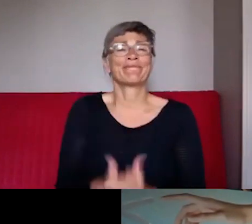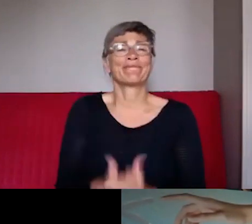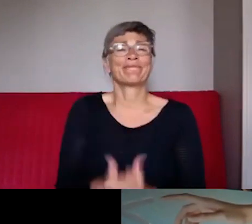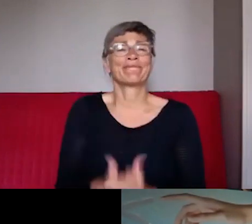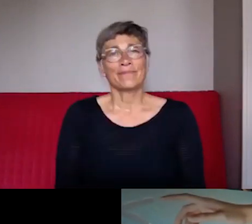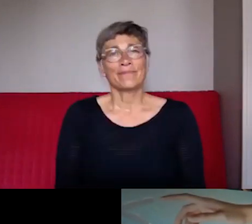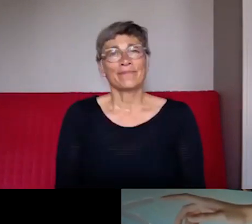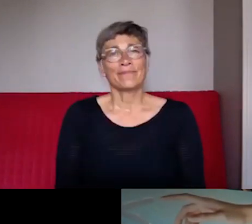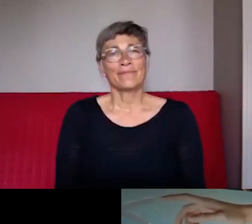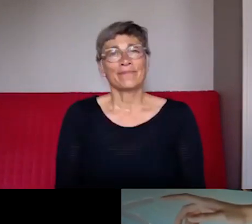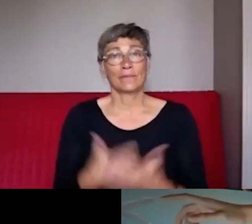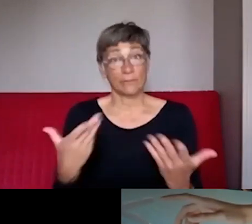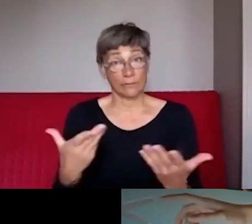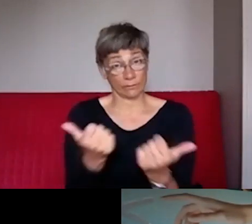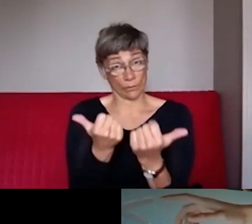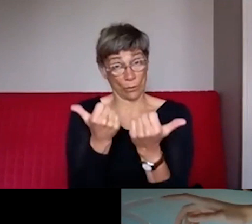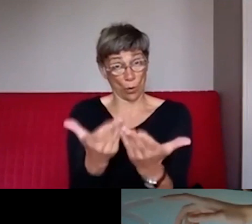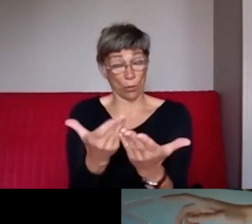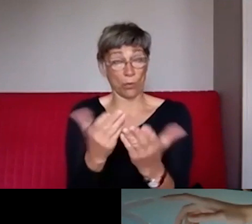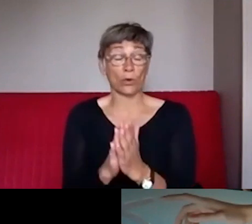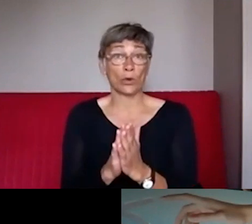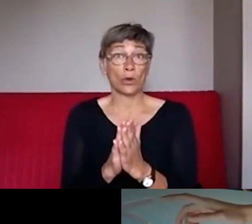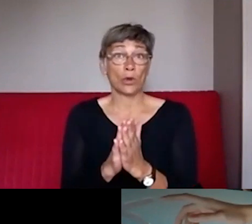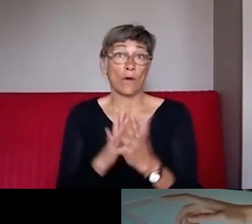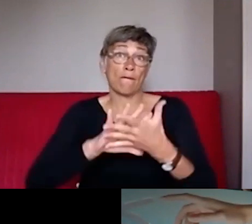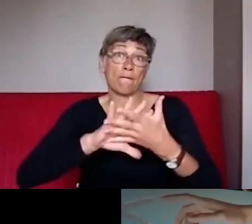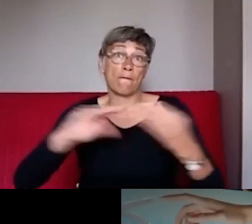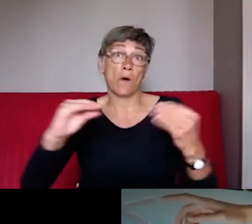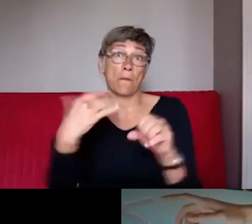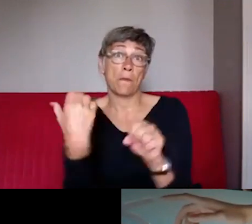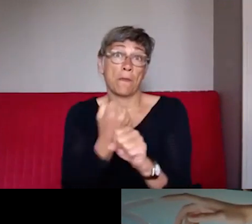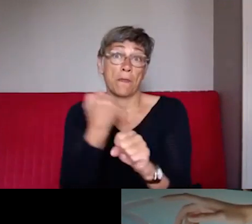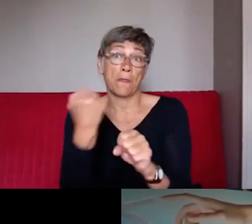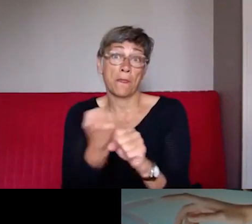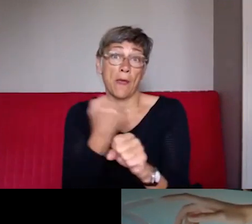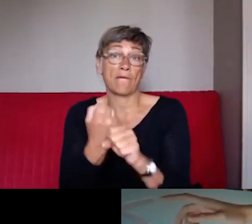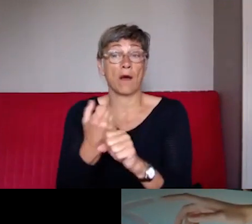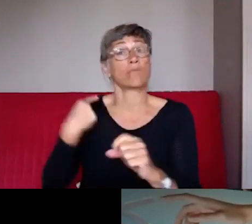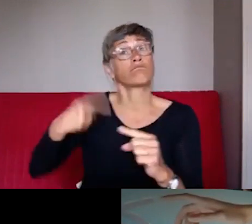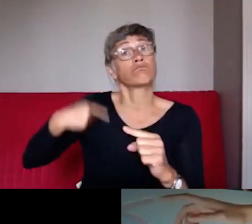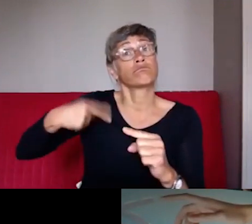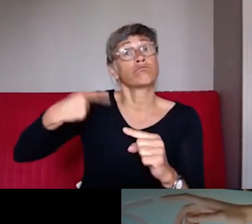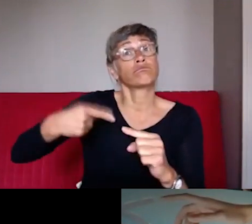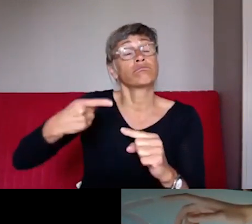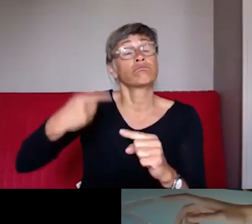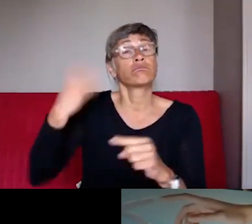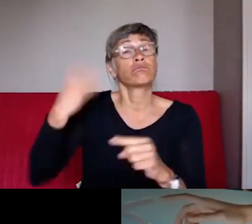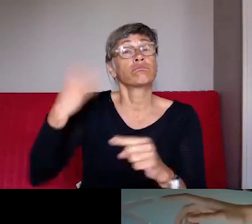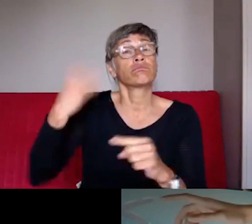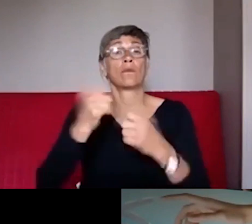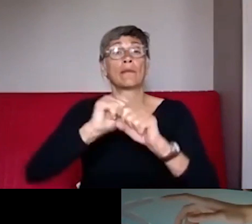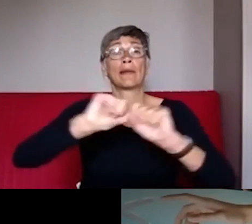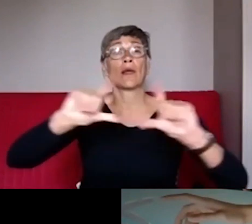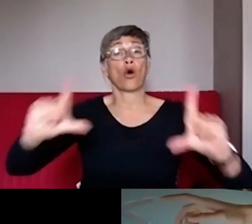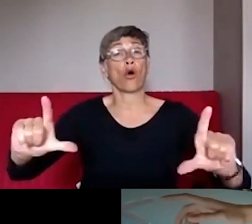Je vais vous proposer une façon de travailler pendant tout ce webinaire. Vous avez sous votre écran Zoom